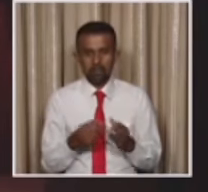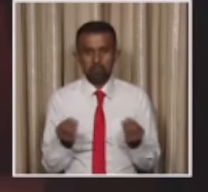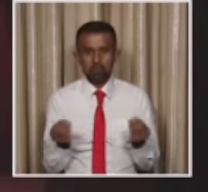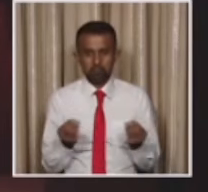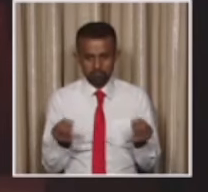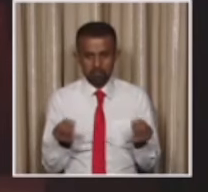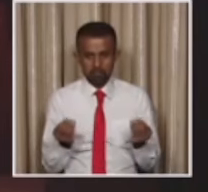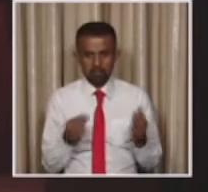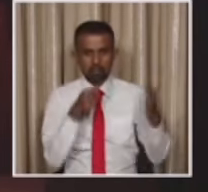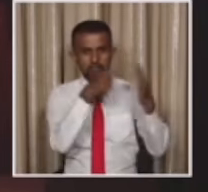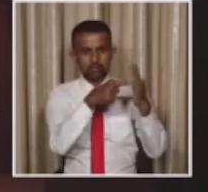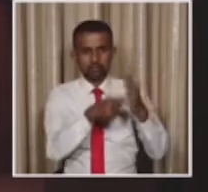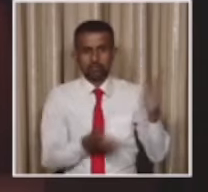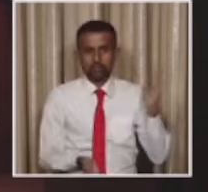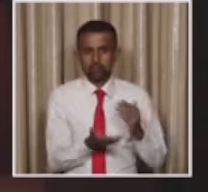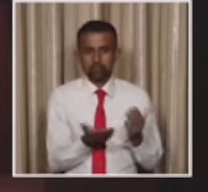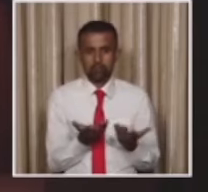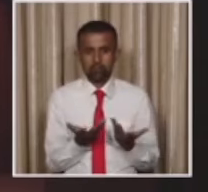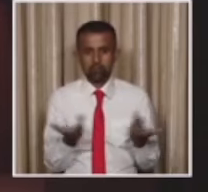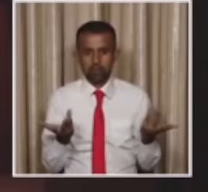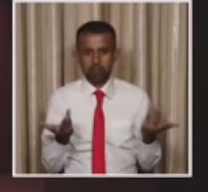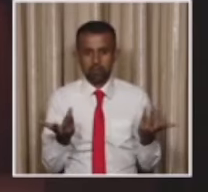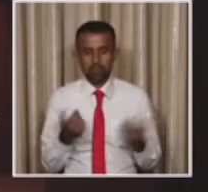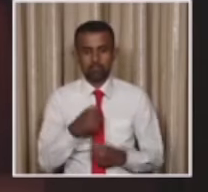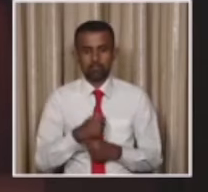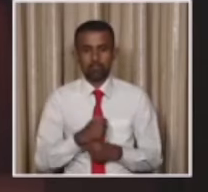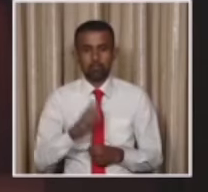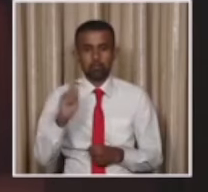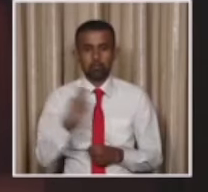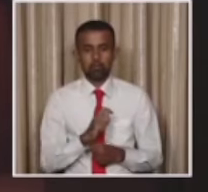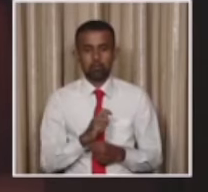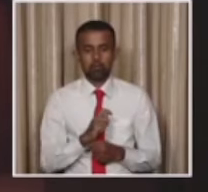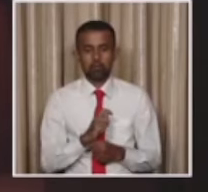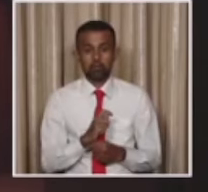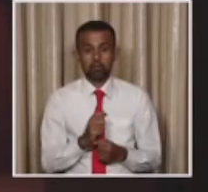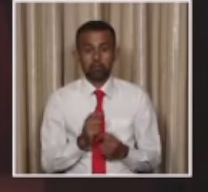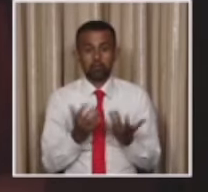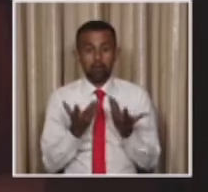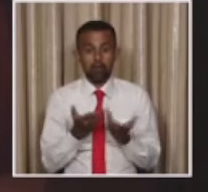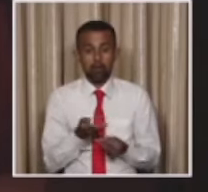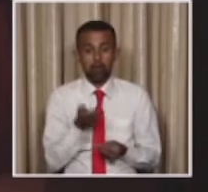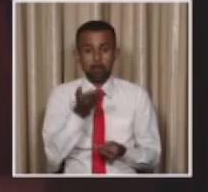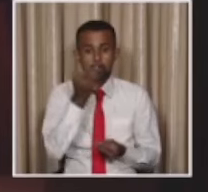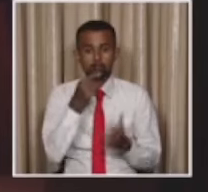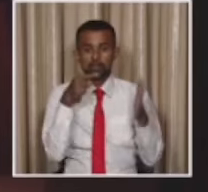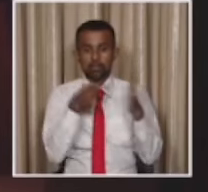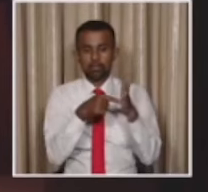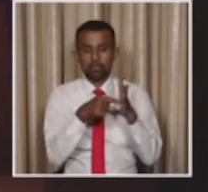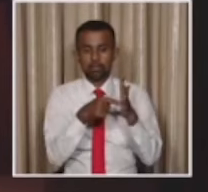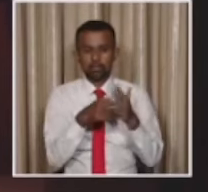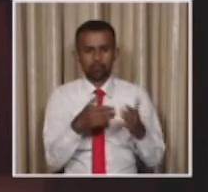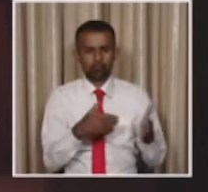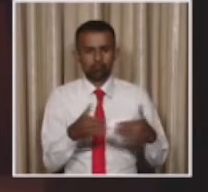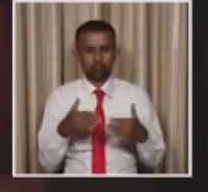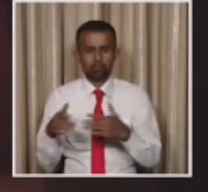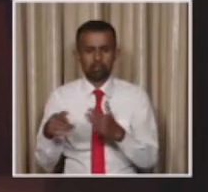තුළ, කියන්නේ ඉලක්ක කරා යන්නට බැරුව රාජ්‍ය ආදායම ප්‍රමාණවත් ලෙස වැඩි කර ගැනීමේ ඉලක්කයෙන් මේ විවිධ